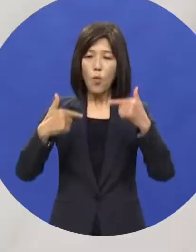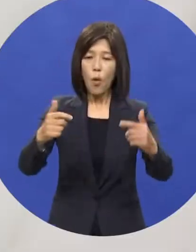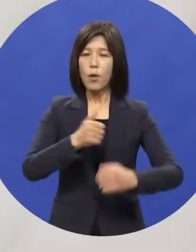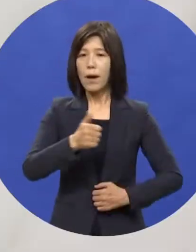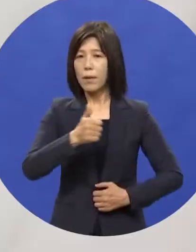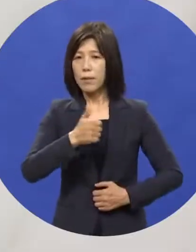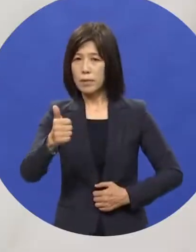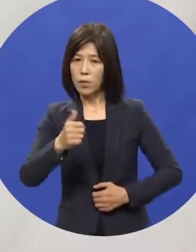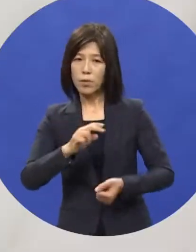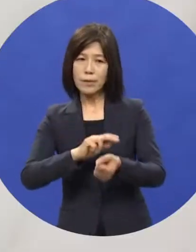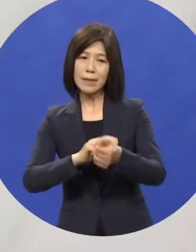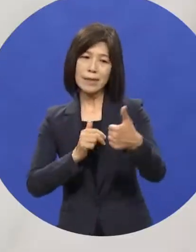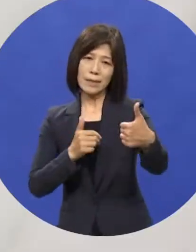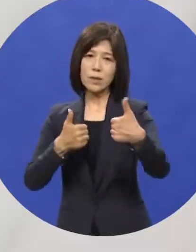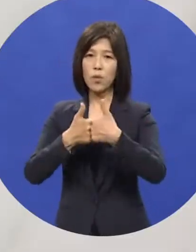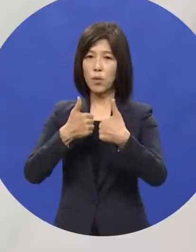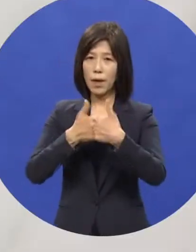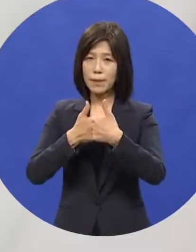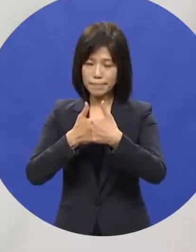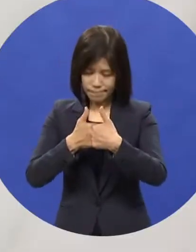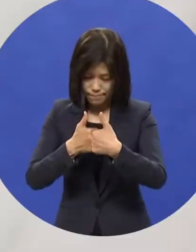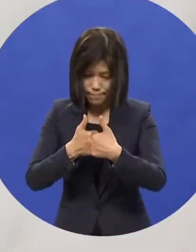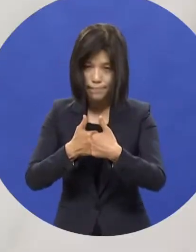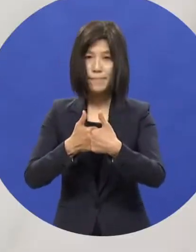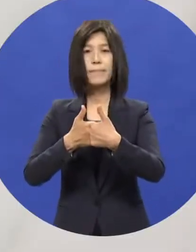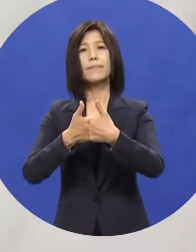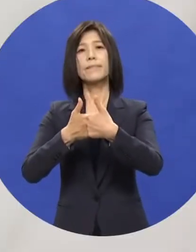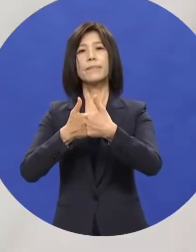にご相談ください。